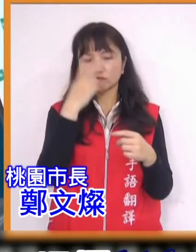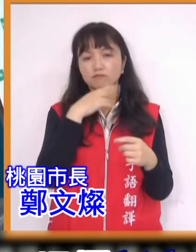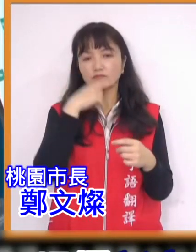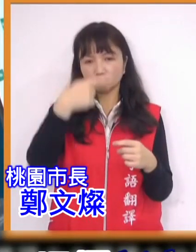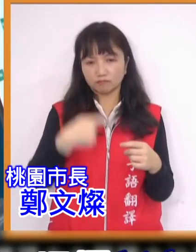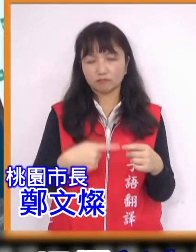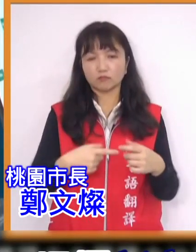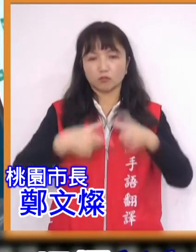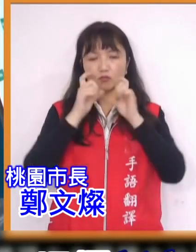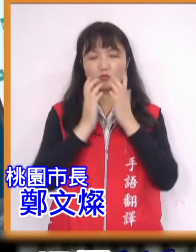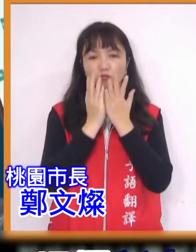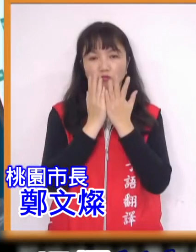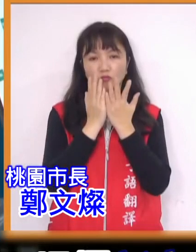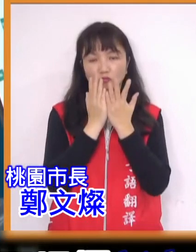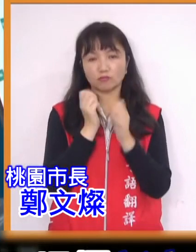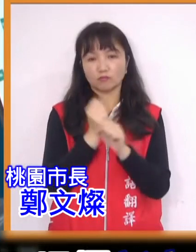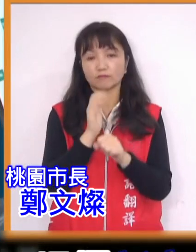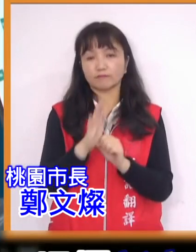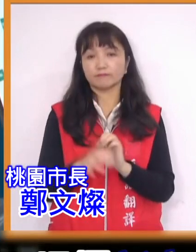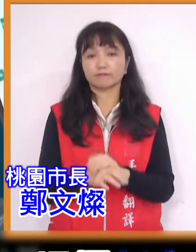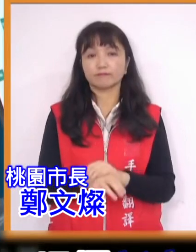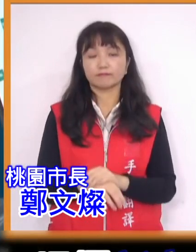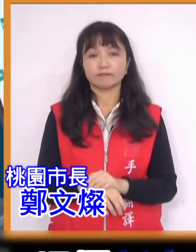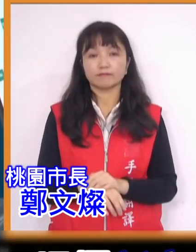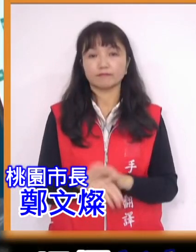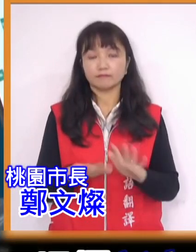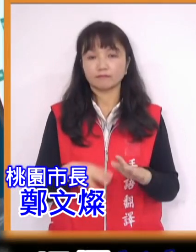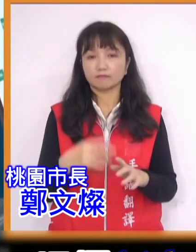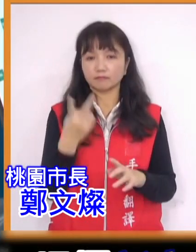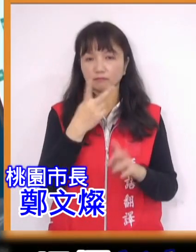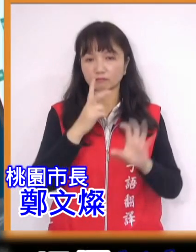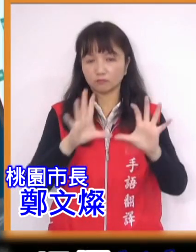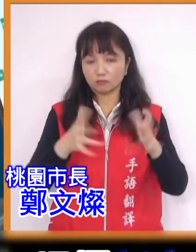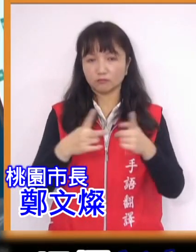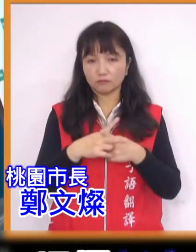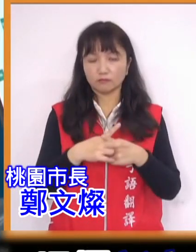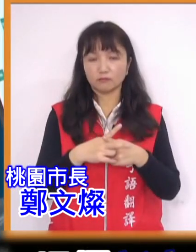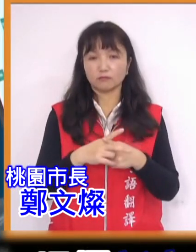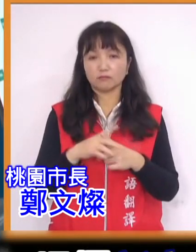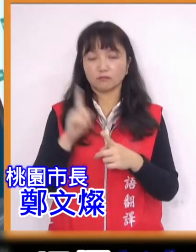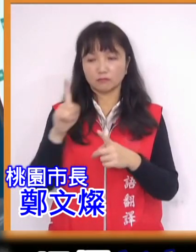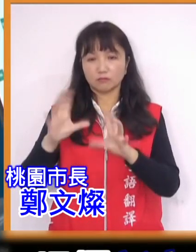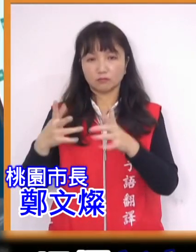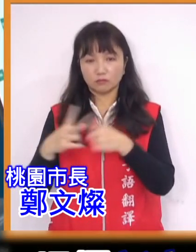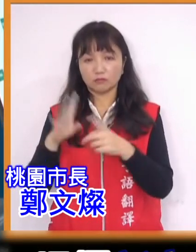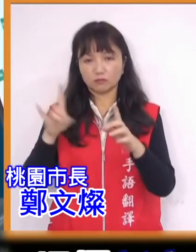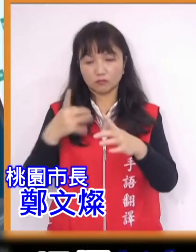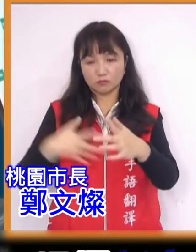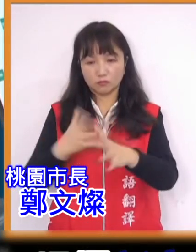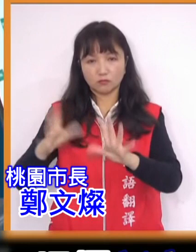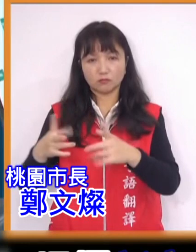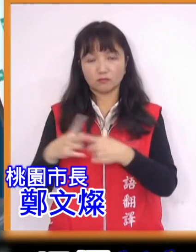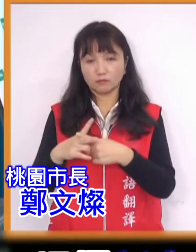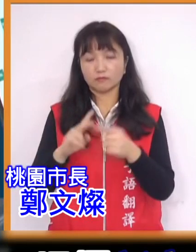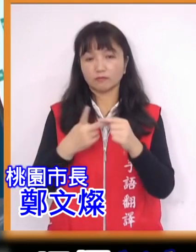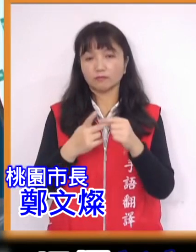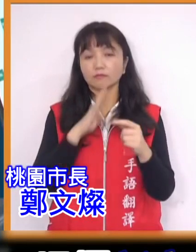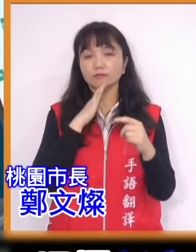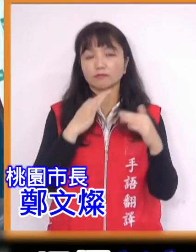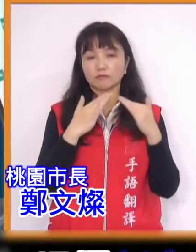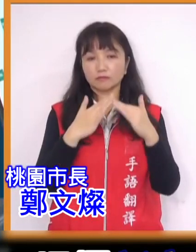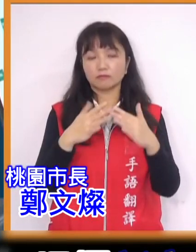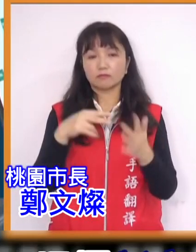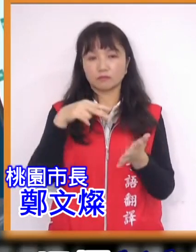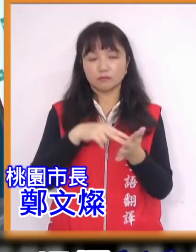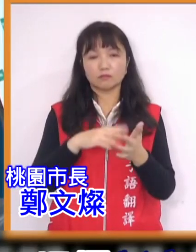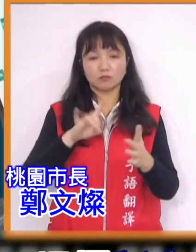班。另外有2个国小，1个国小龙潭国小，以及私立龙潭幼